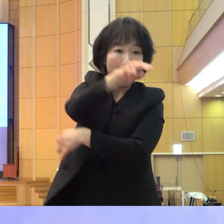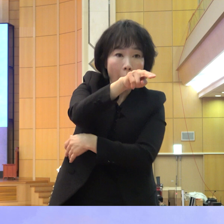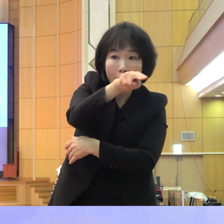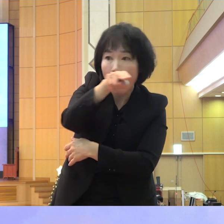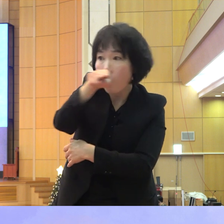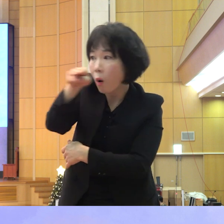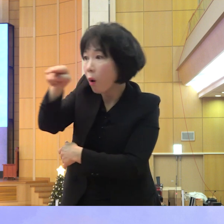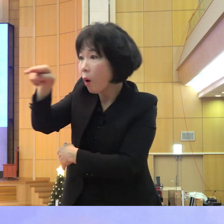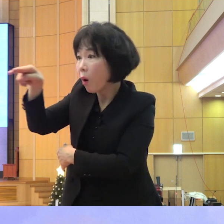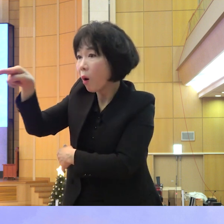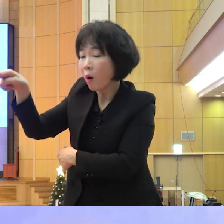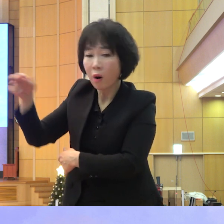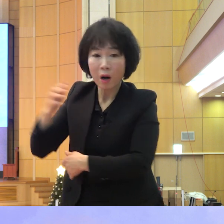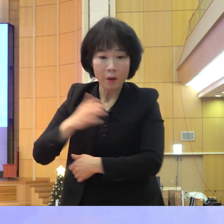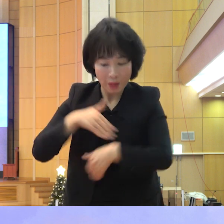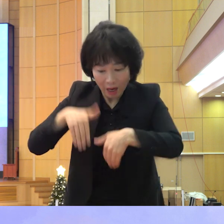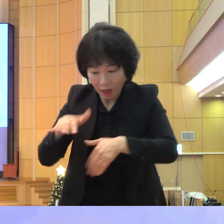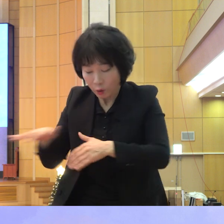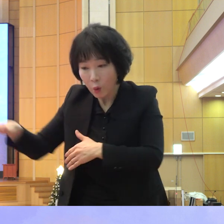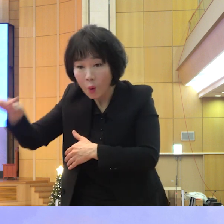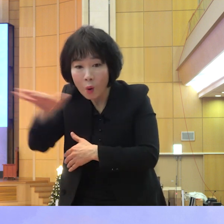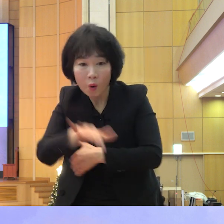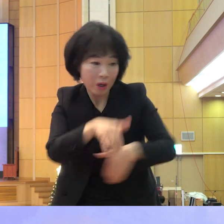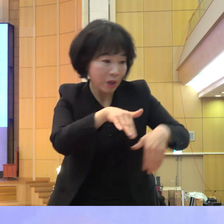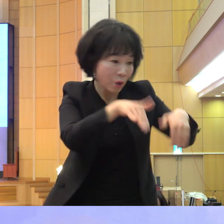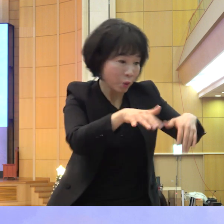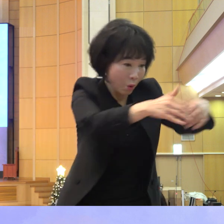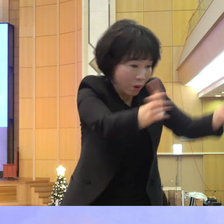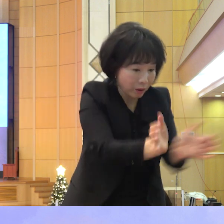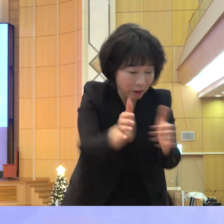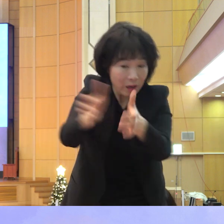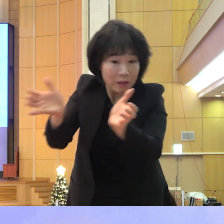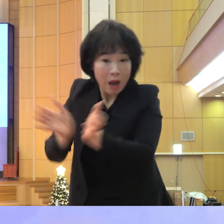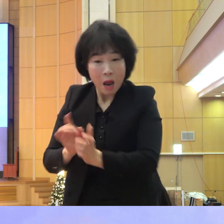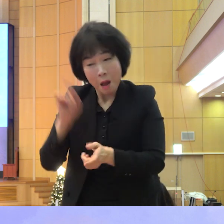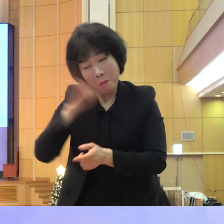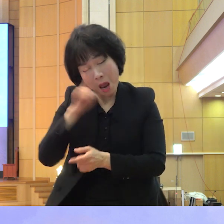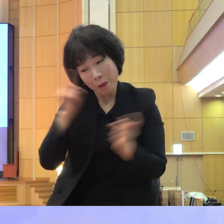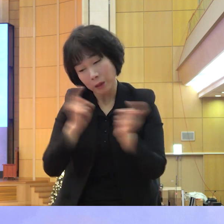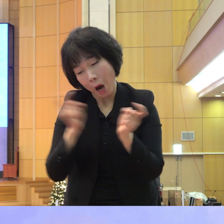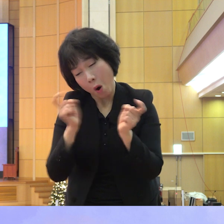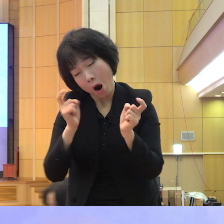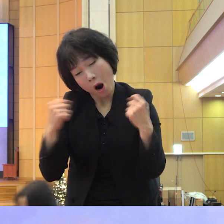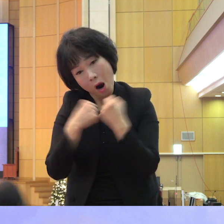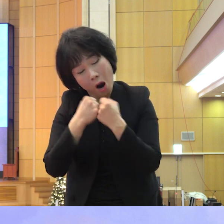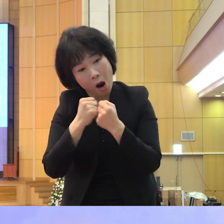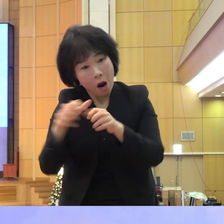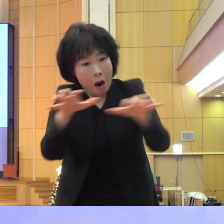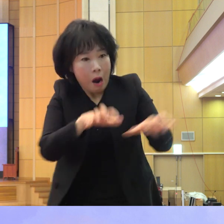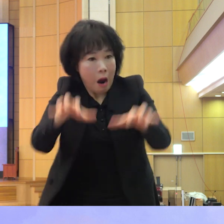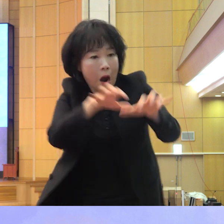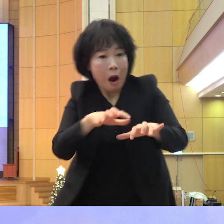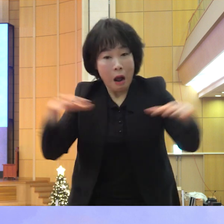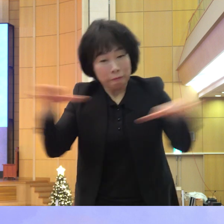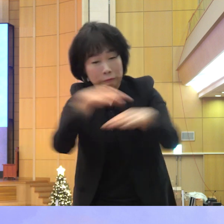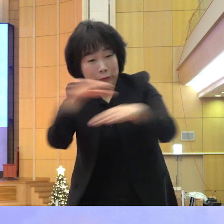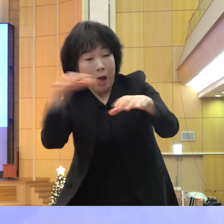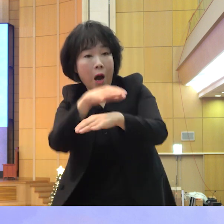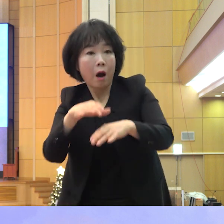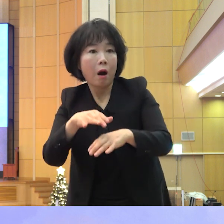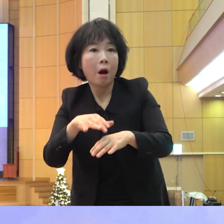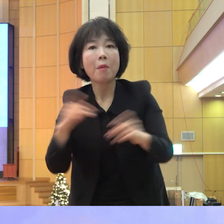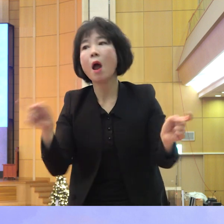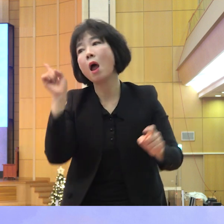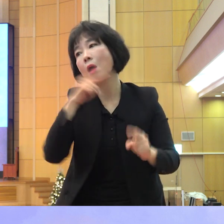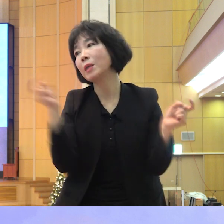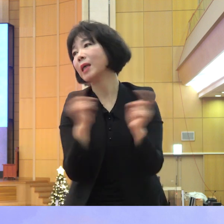나의 종과 조카 롯의 종들과 양들과 서로 싸우고 다투고 하는 거 봐봐. 좁은 데서 저렇게